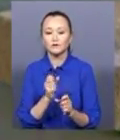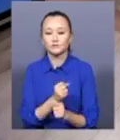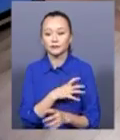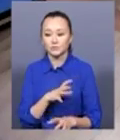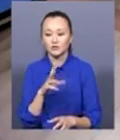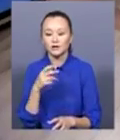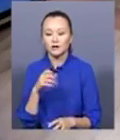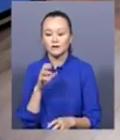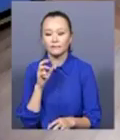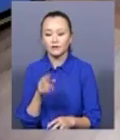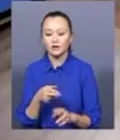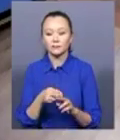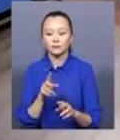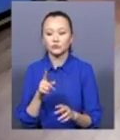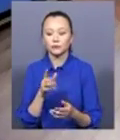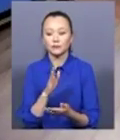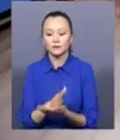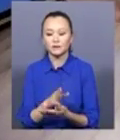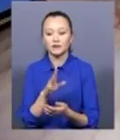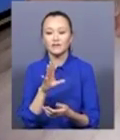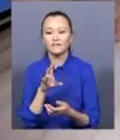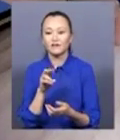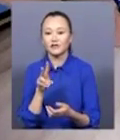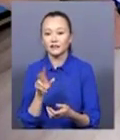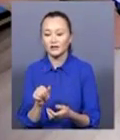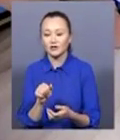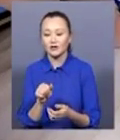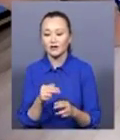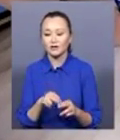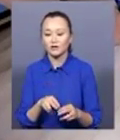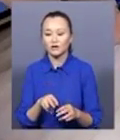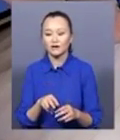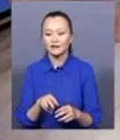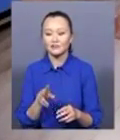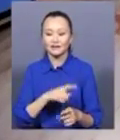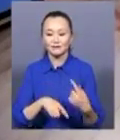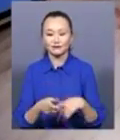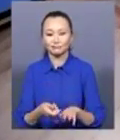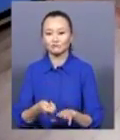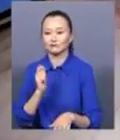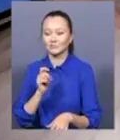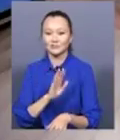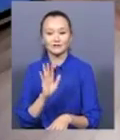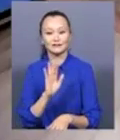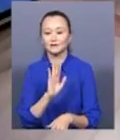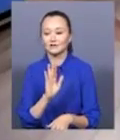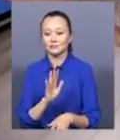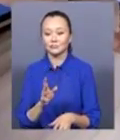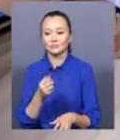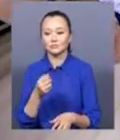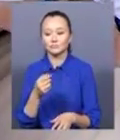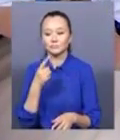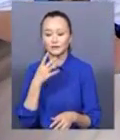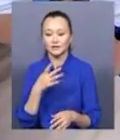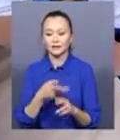по ходу. Почему у меня здесь на столе имеется вилка? А вилка этот гвоздь назад? Нет, нет, абсолютно. Представьте, что